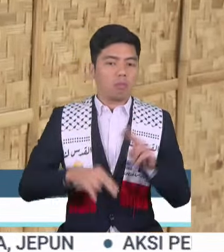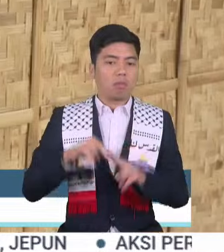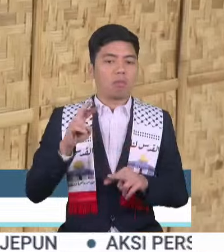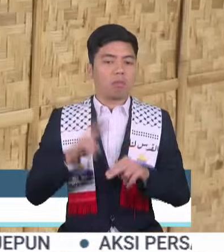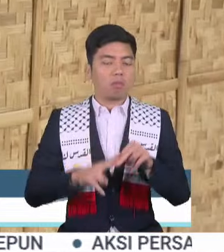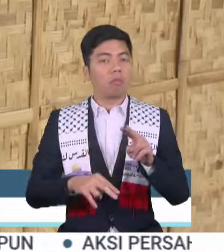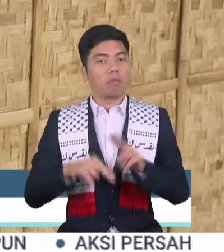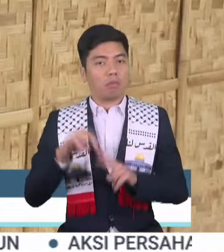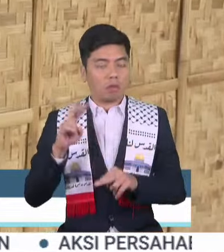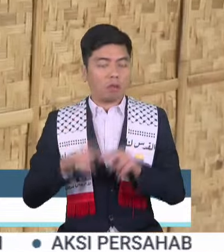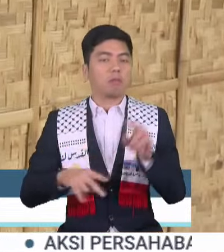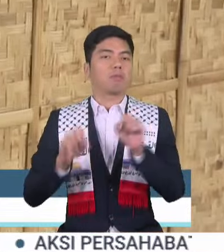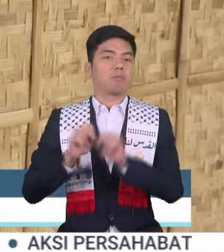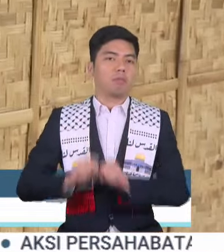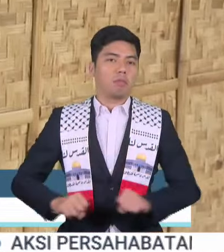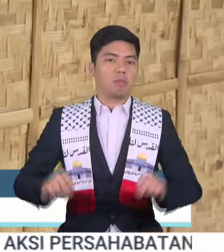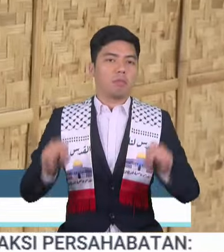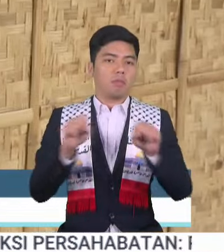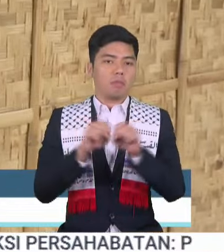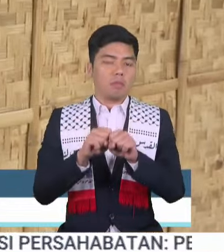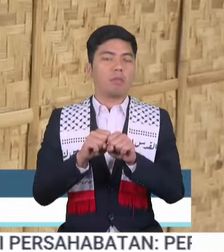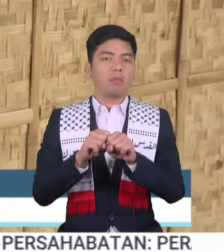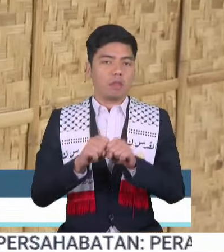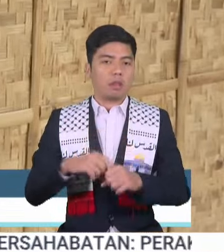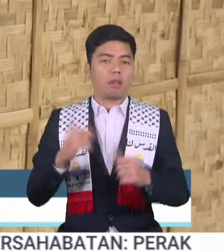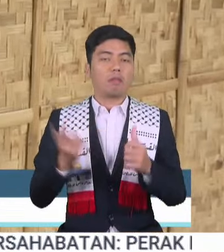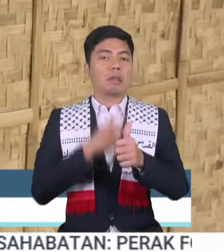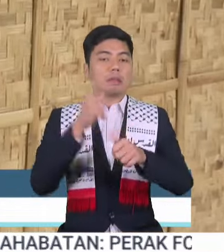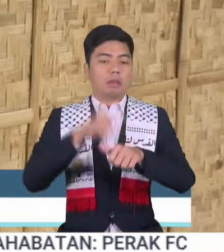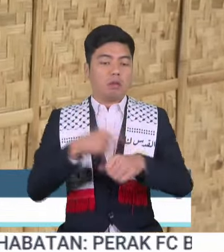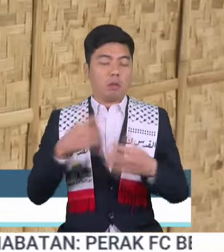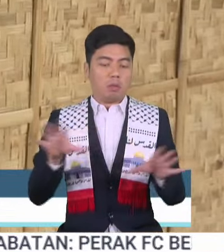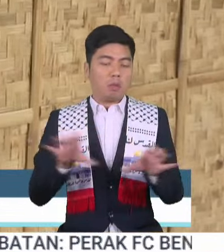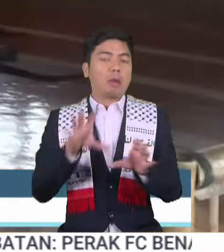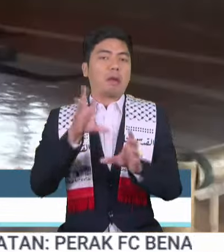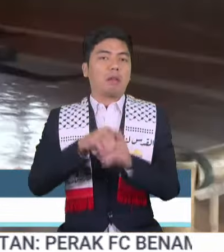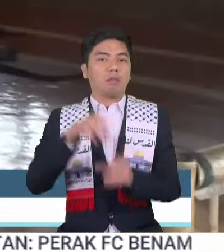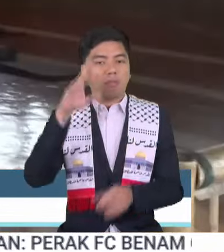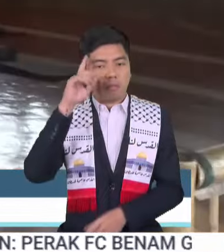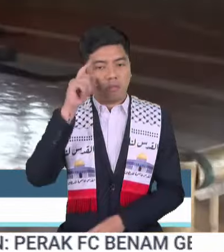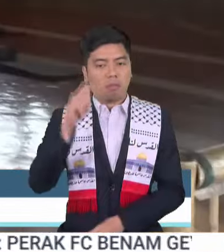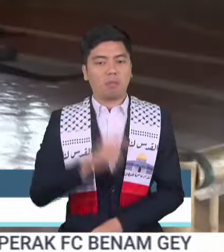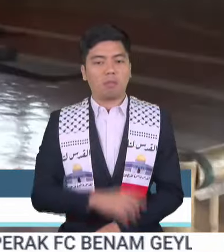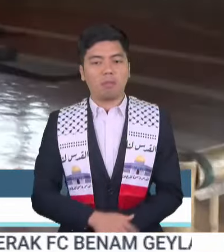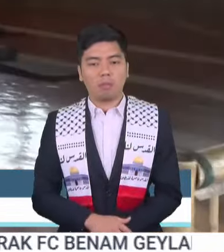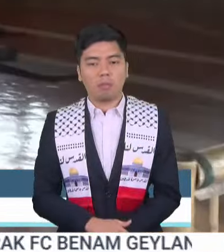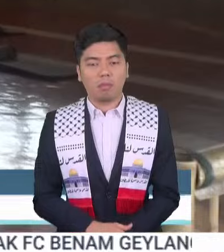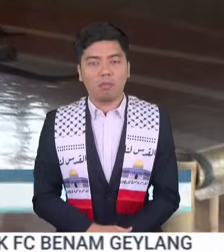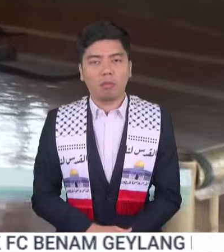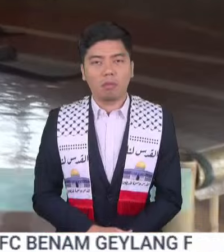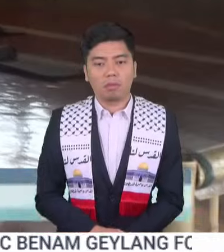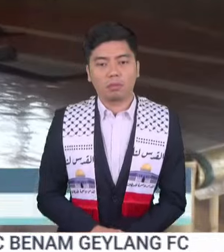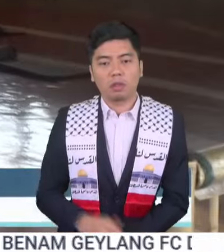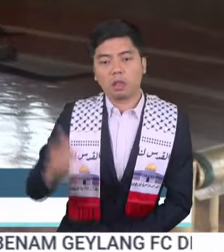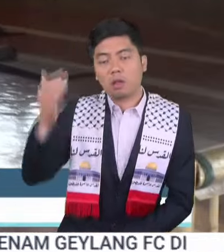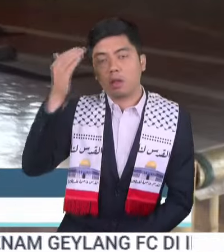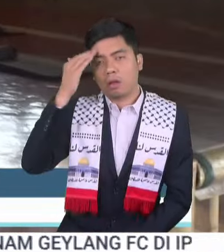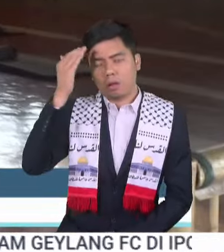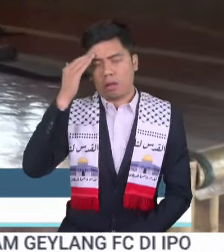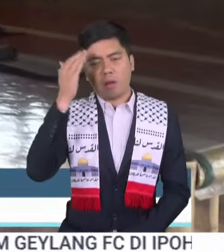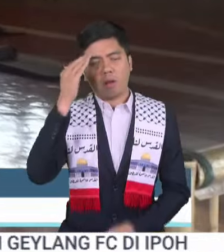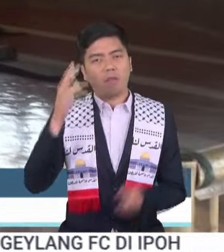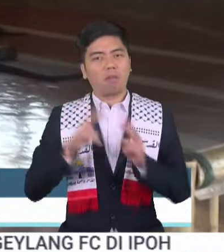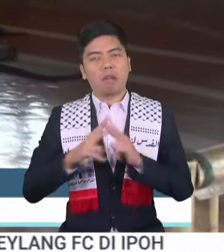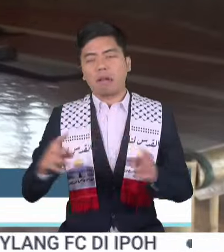sebagai apa orang kata surau ni yang pertama kali yang dibuat di Terengganu. Masya-Allah subhanahuwataala, sangat-sangat menarik